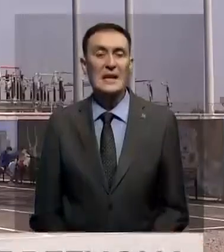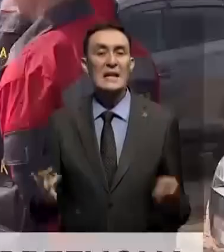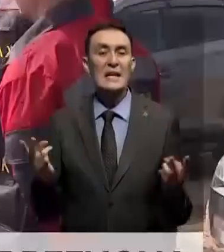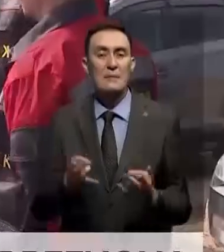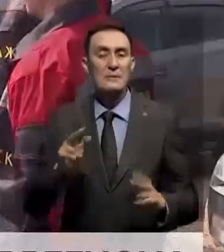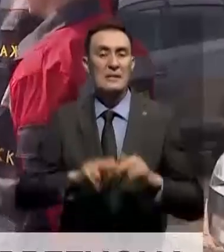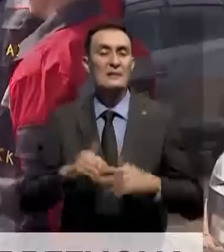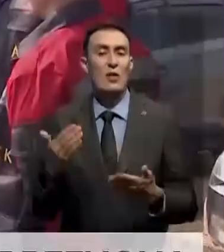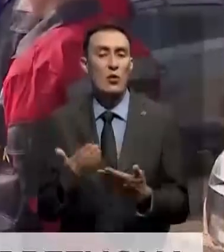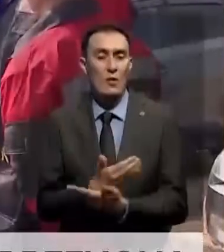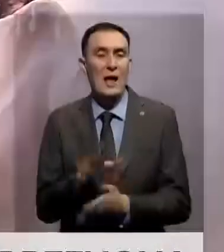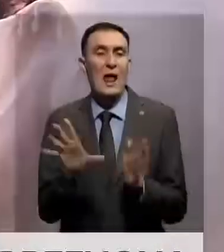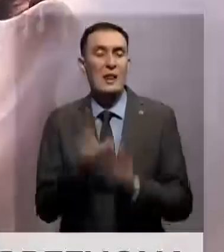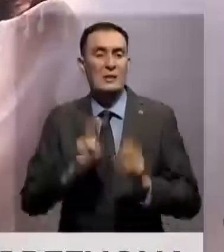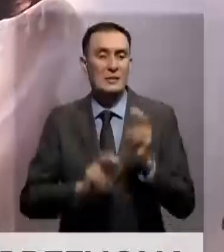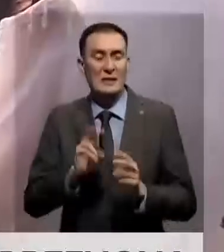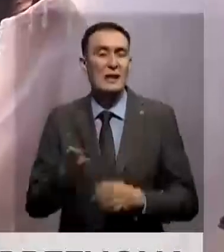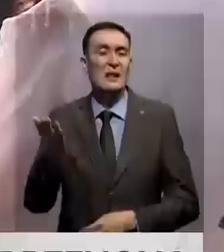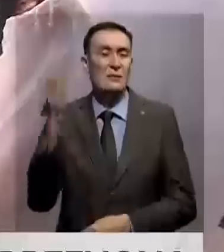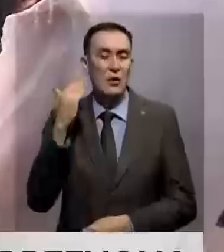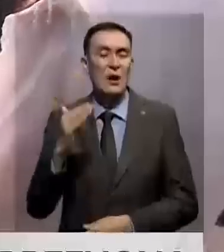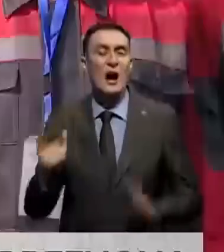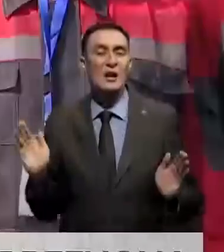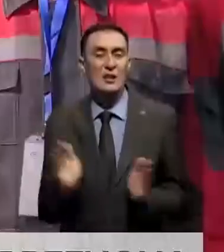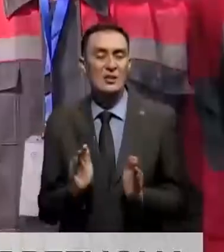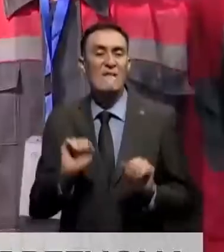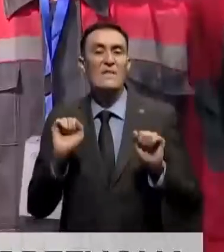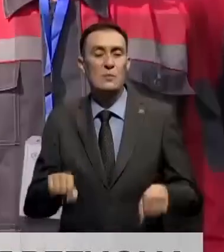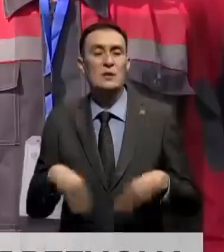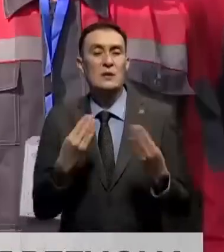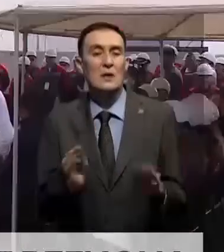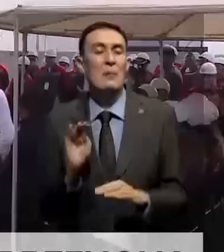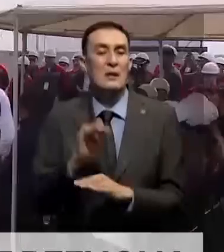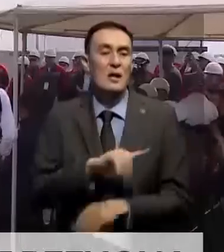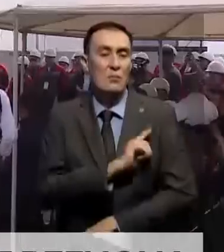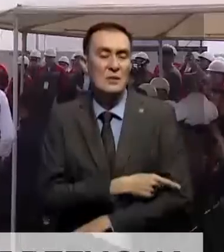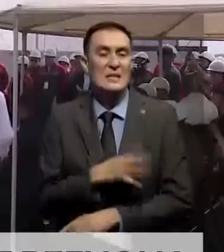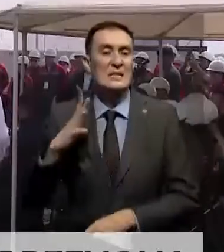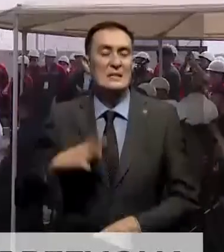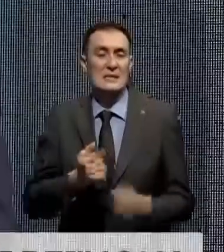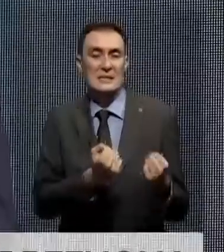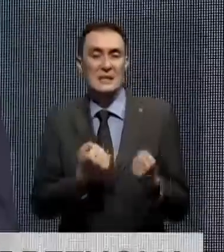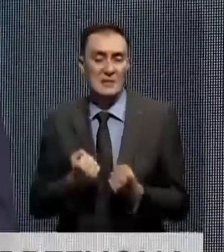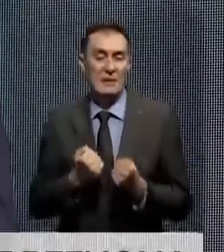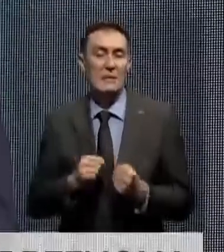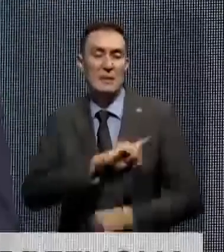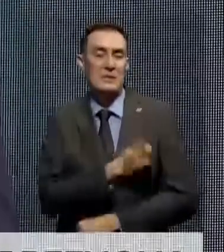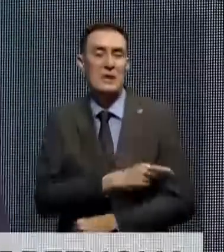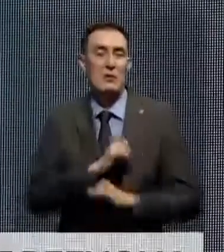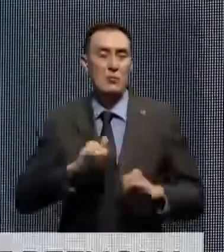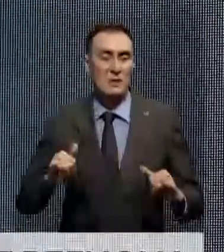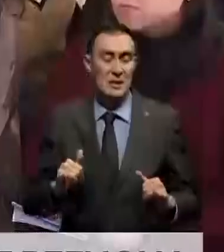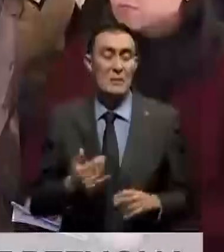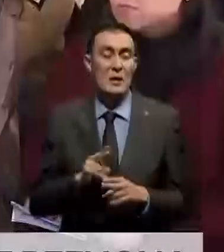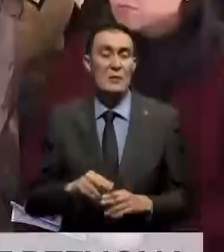Необходимость в строительстве новой подстанции назрела давно. Ограниченные возможности выдачи дополнительных мощностей сдерживали развитие промышленного потенциала региона. К